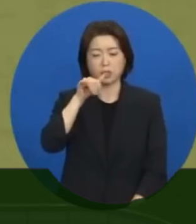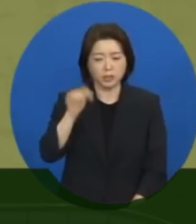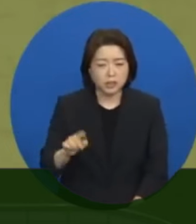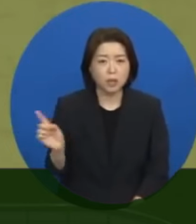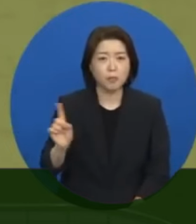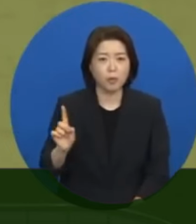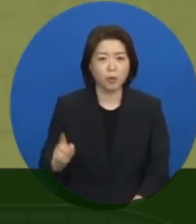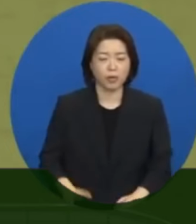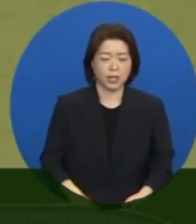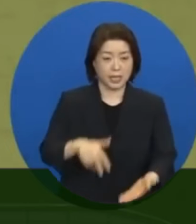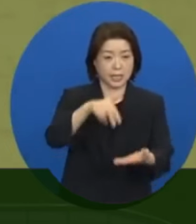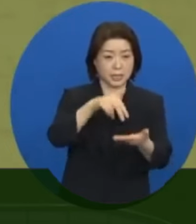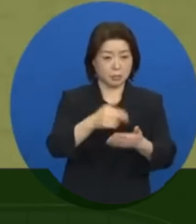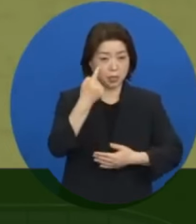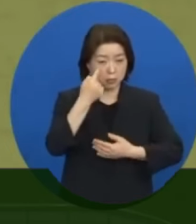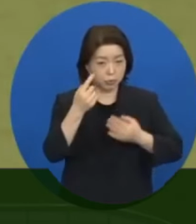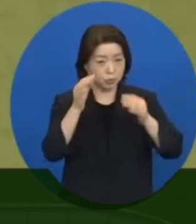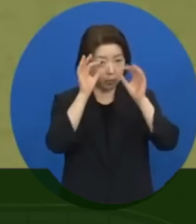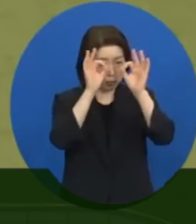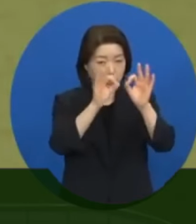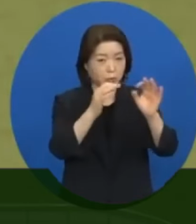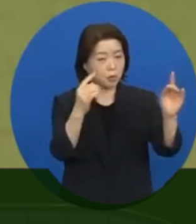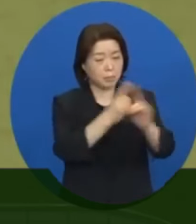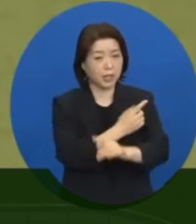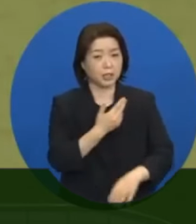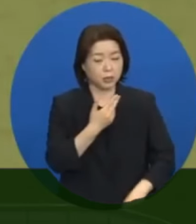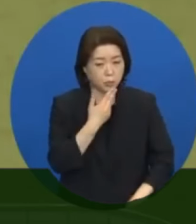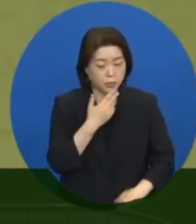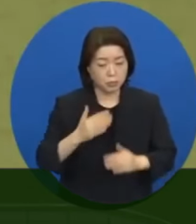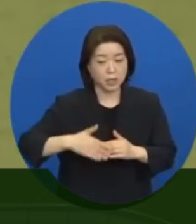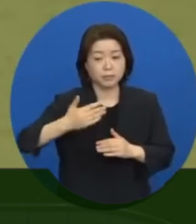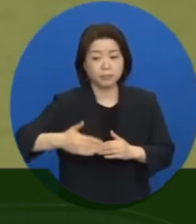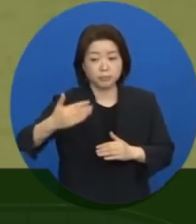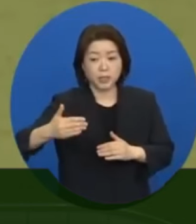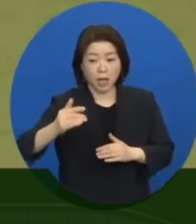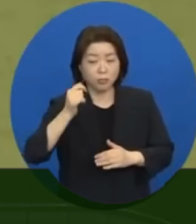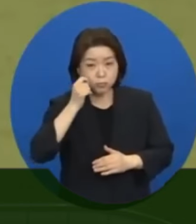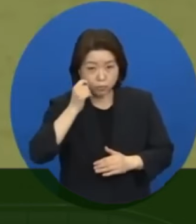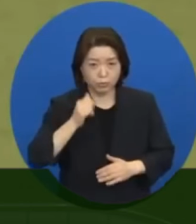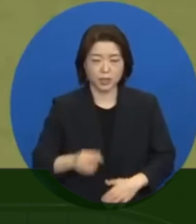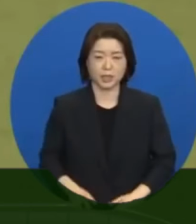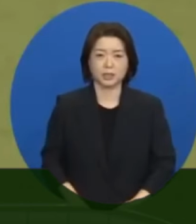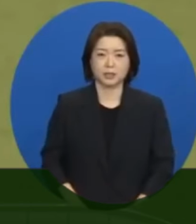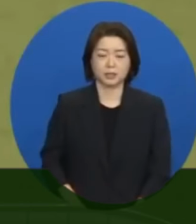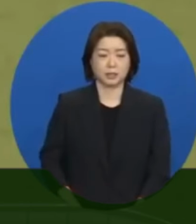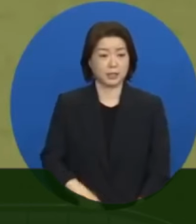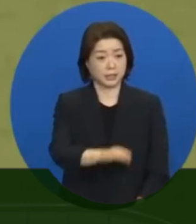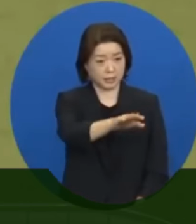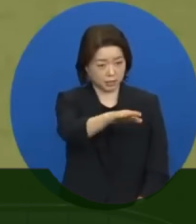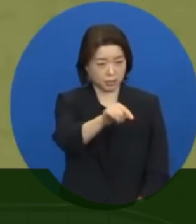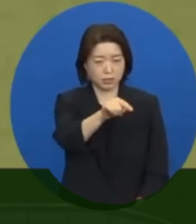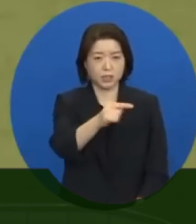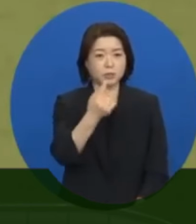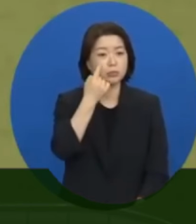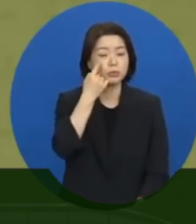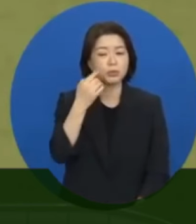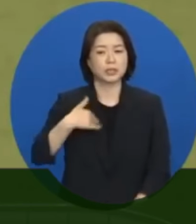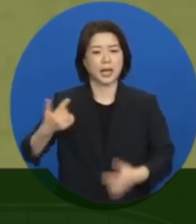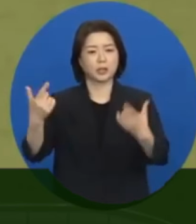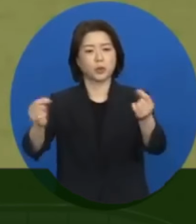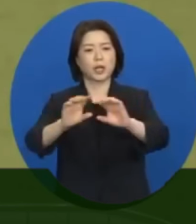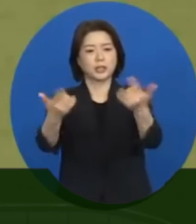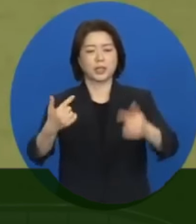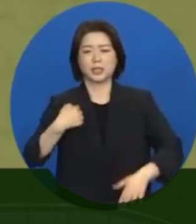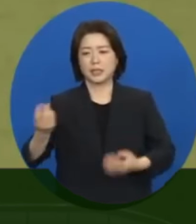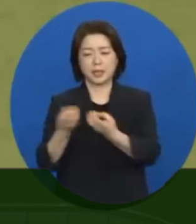관점이 바뀌지 않으면 진행이 안 되는 거예요 그래서이 사무엘에게 너의 지금 보는 눈이 나와 같지 않고 내 보는